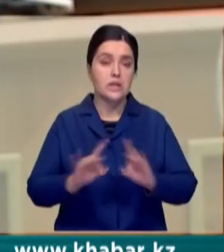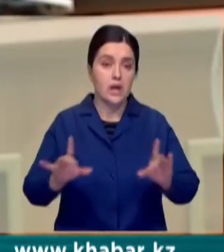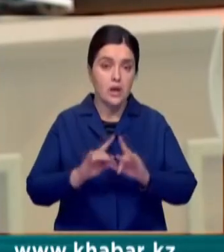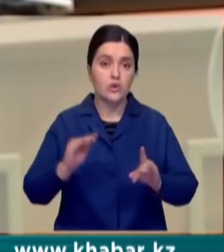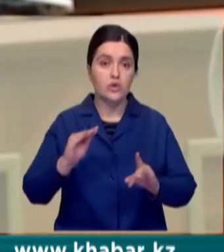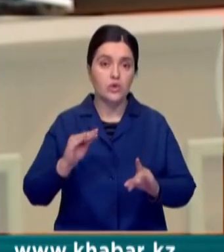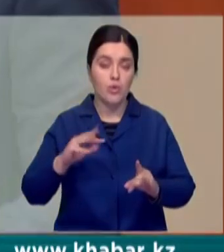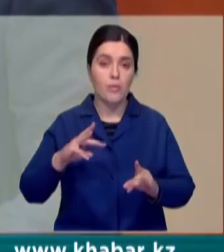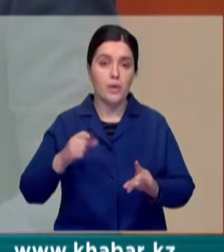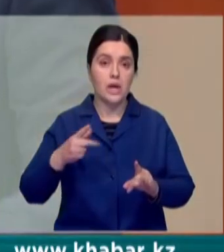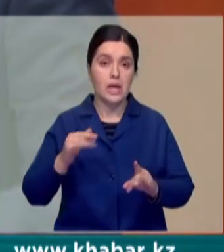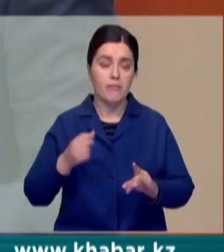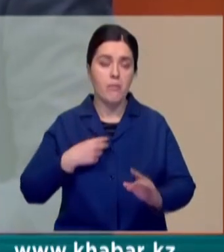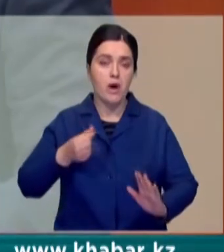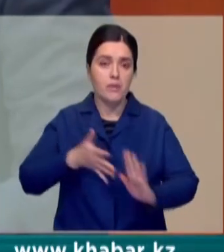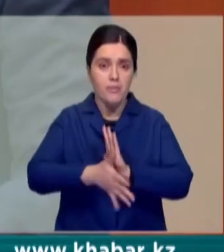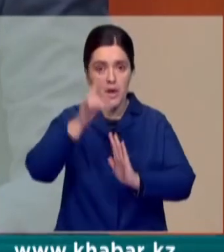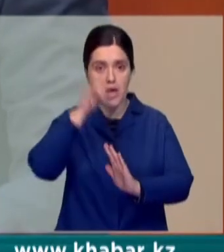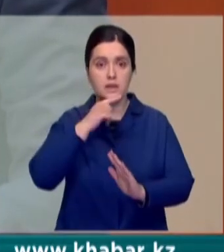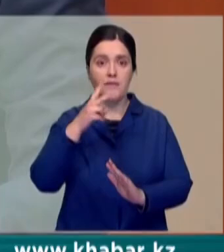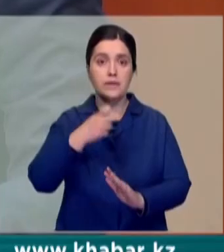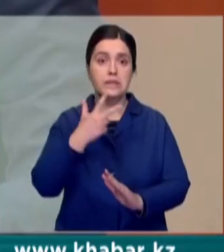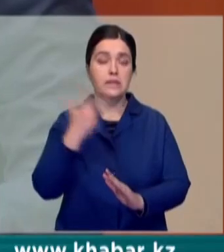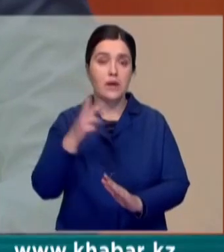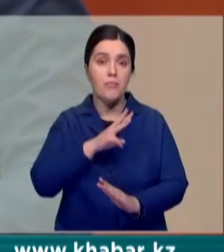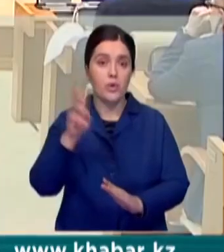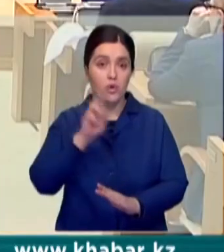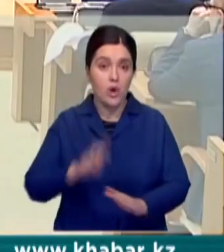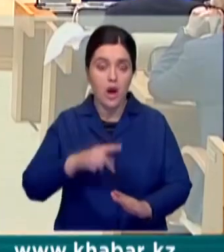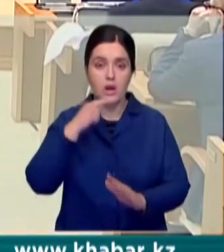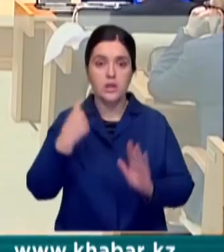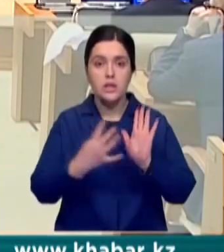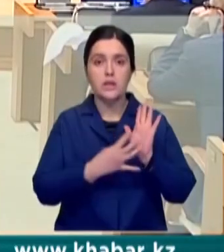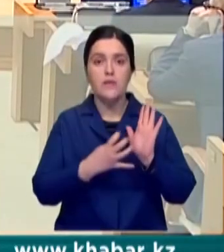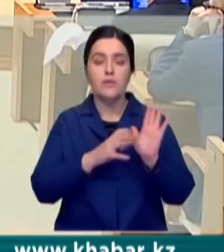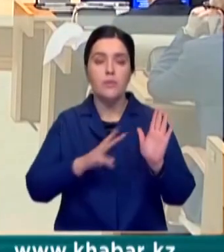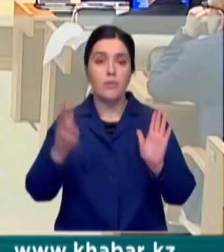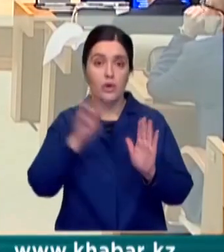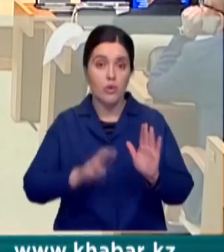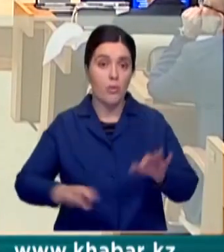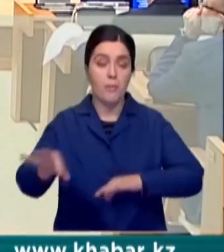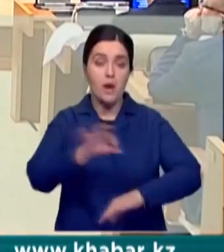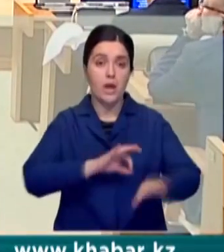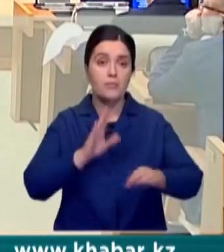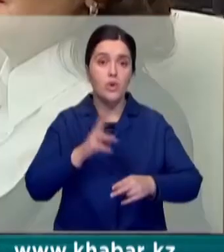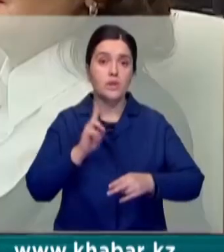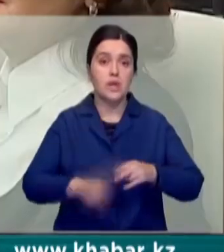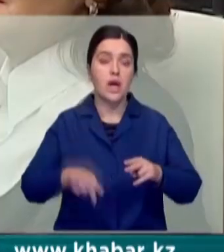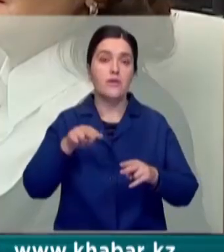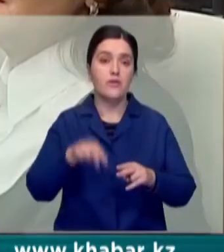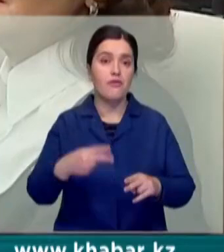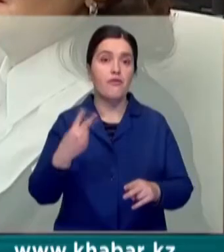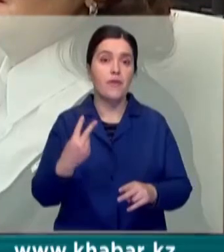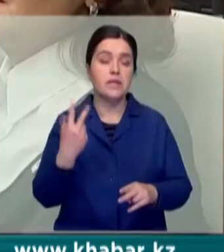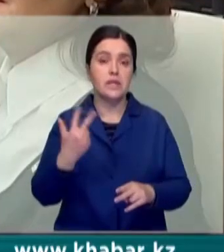потратит 233 миллиона долларов, Россия же свыше 900 миллионов долларов. Проект предполагается завершить к